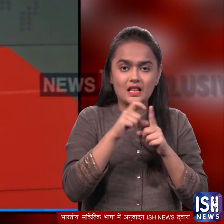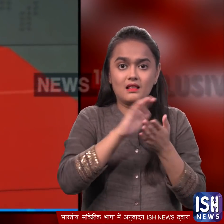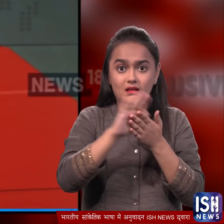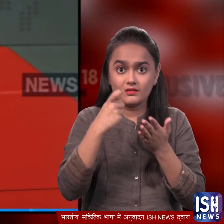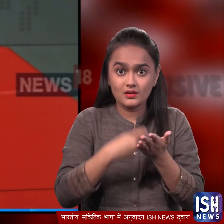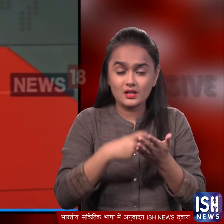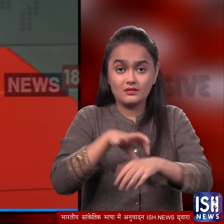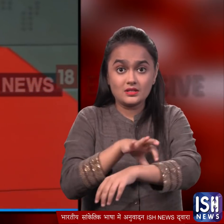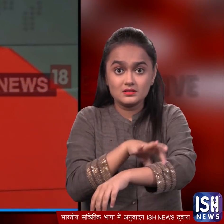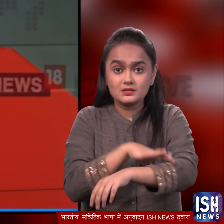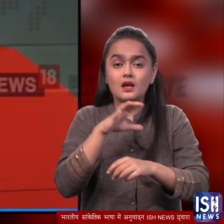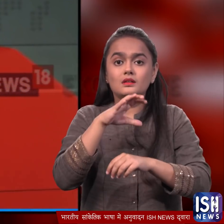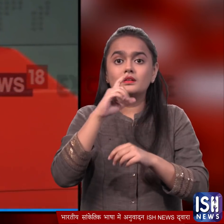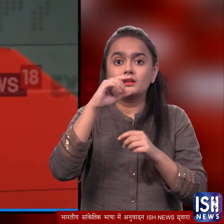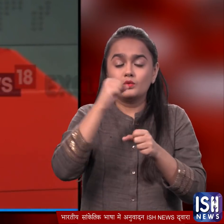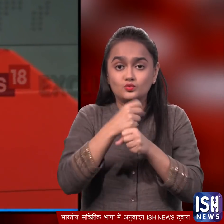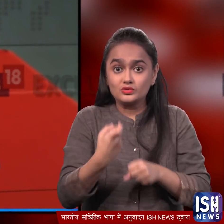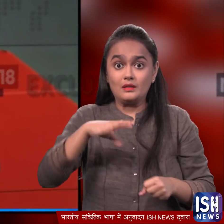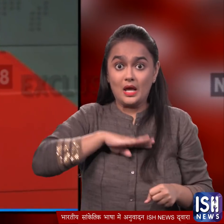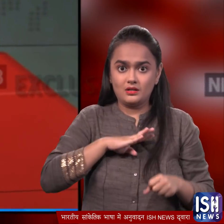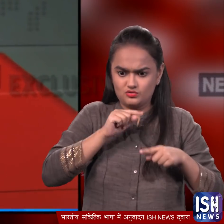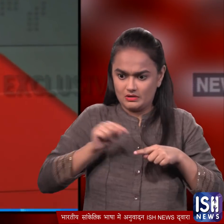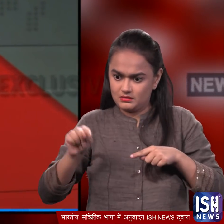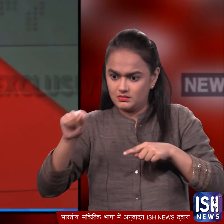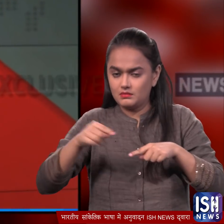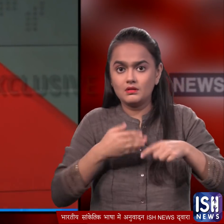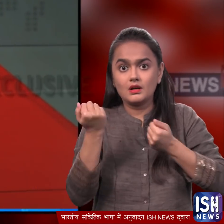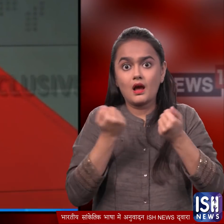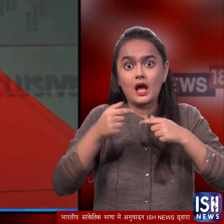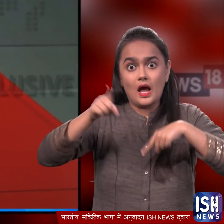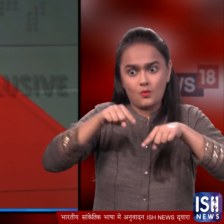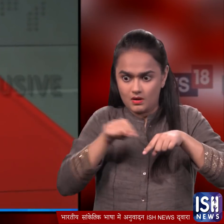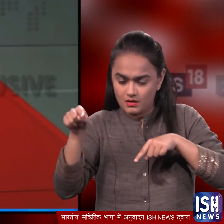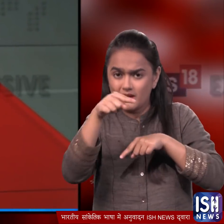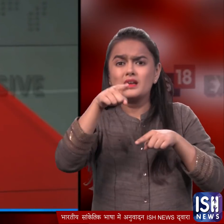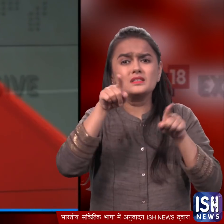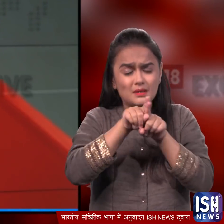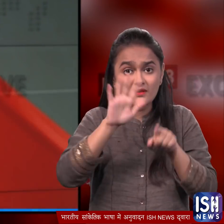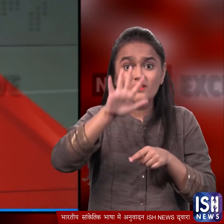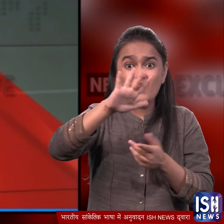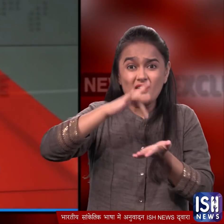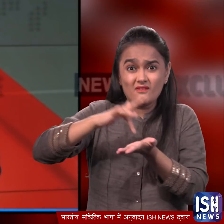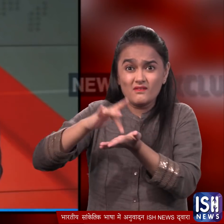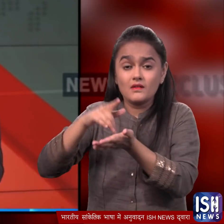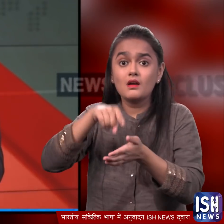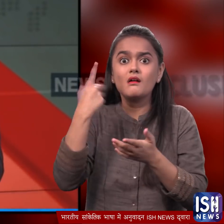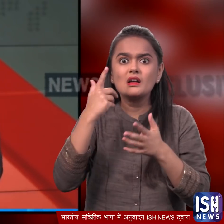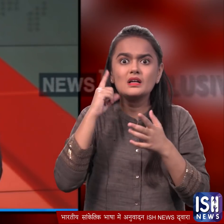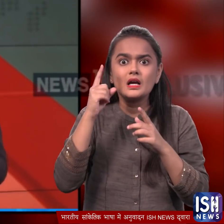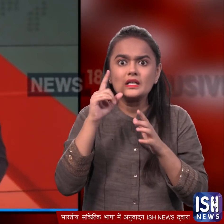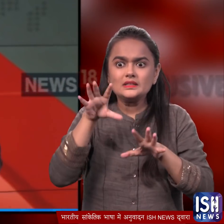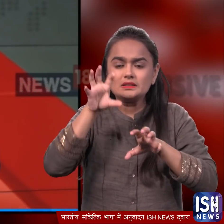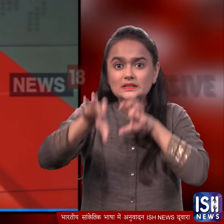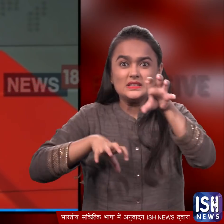दिल्ली, हरियाणा, राजस्थान, मध्य प्रदेश, गुजरात और महाराष्ट्र से गुजरेगा, जिसके रास्ते में 5 ऐसे इलाके भी हैं जहां जंगली जानवरों